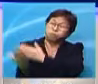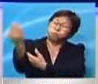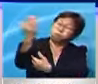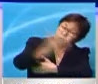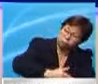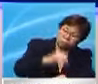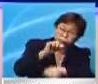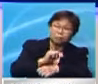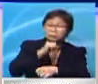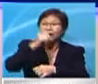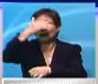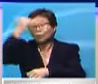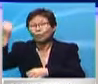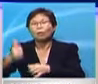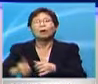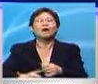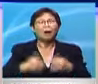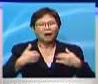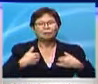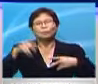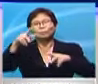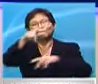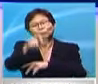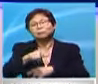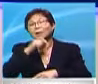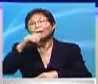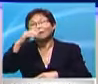ketinggalan penduduk di kawasan luar